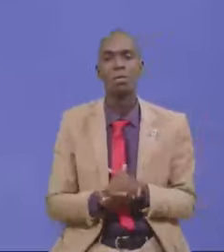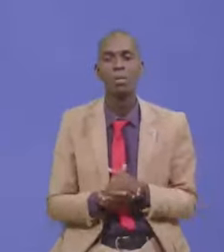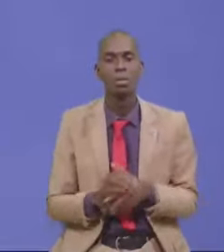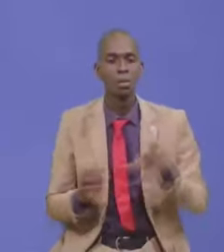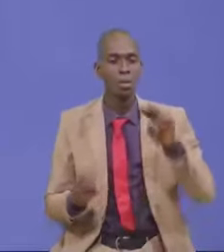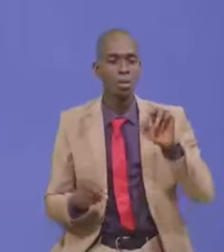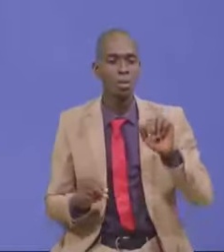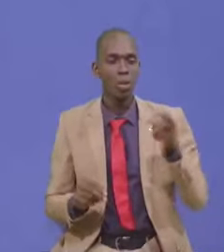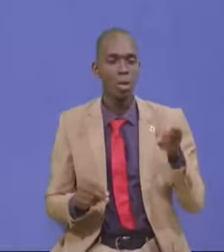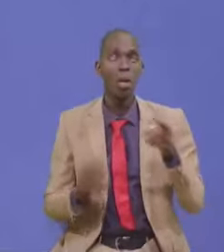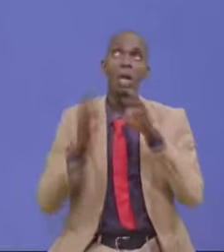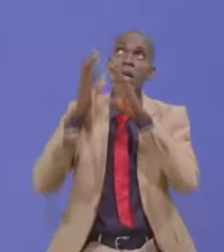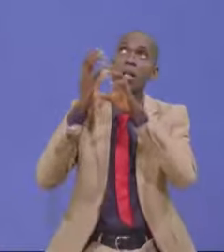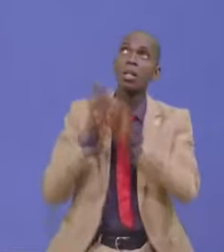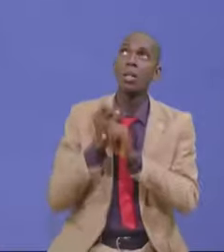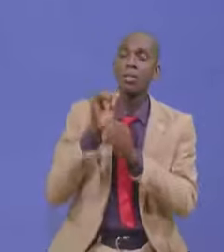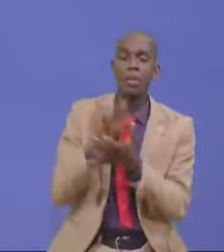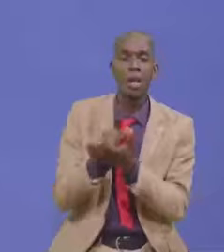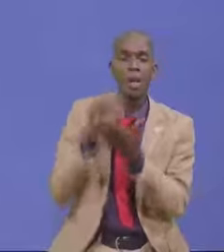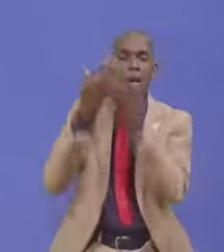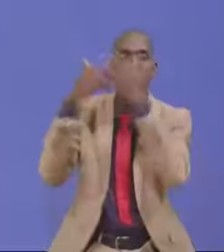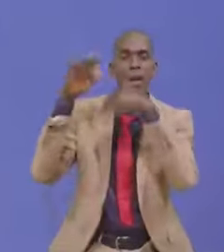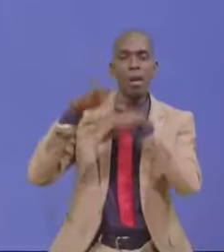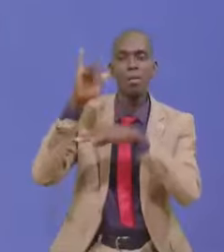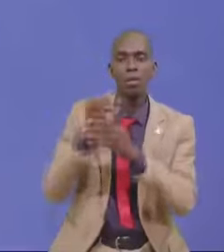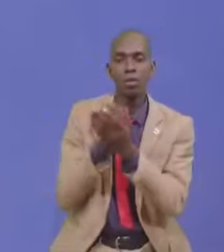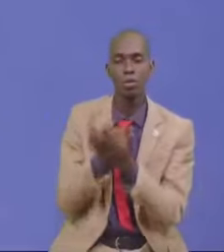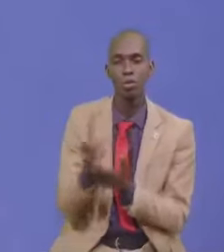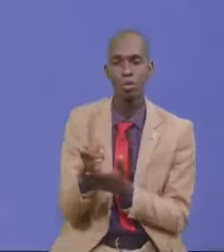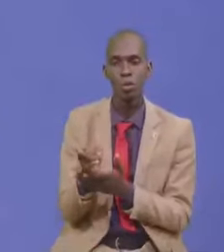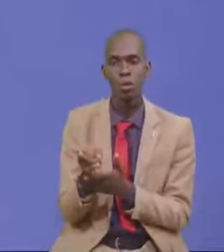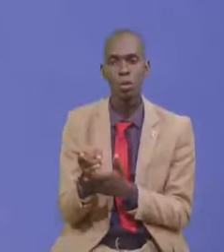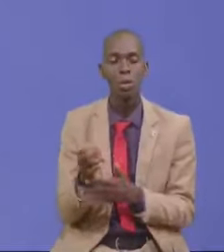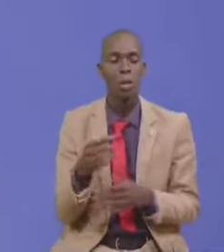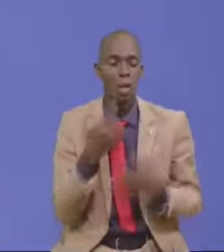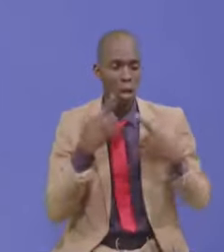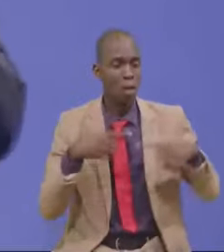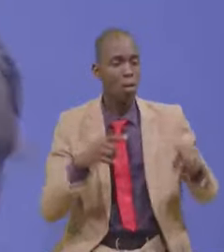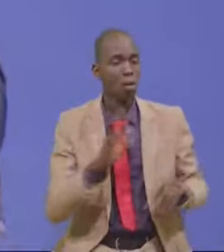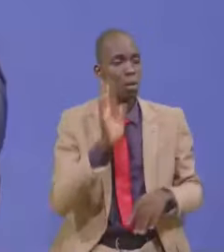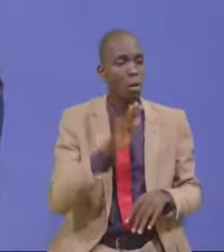Noé avait eu la vérité céleste. Le déluge vient.